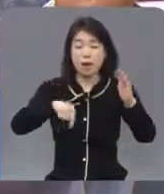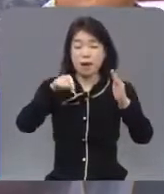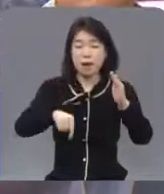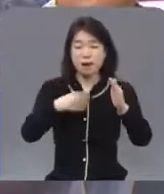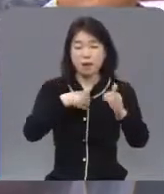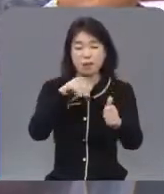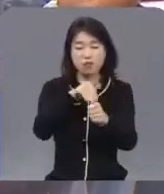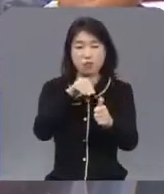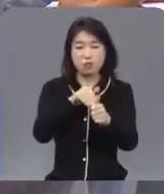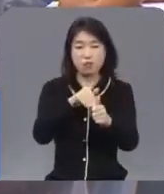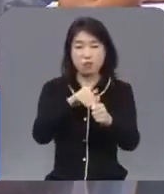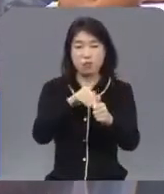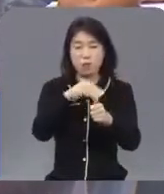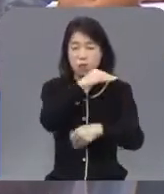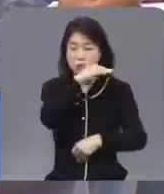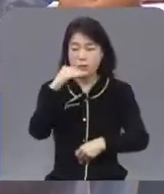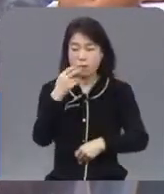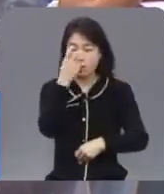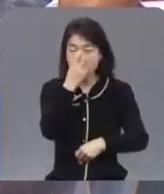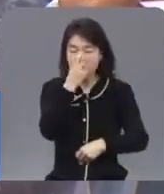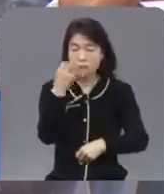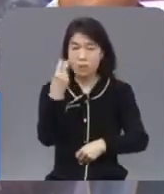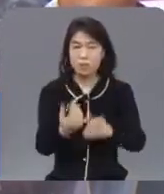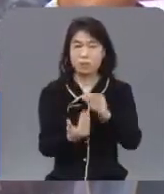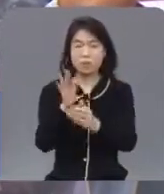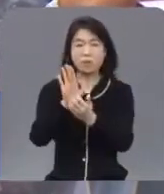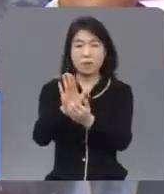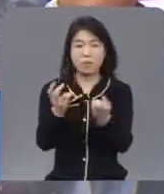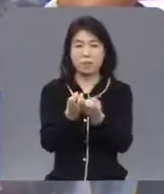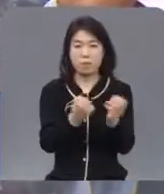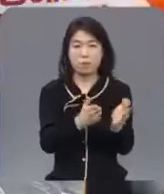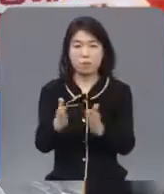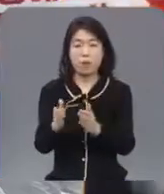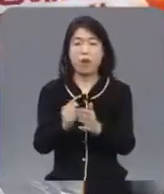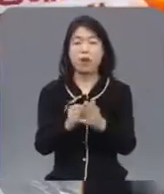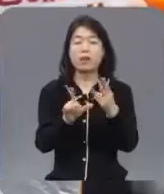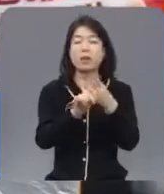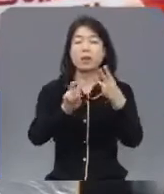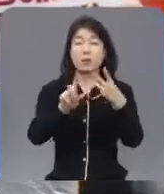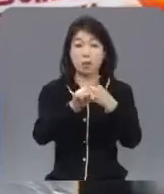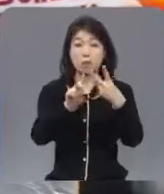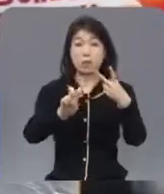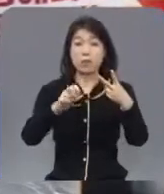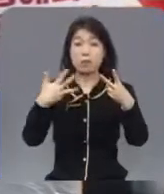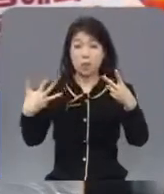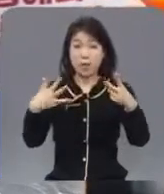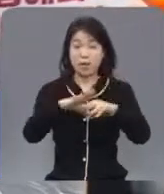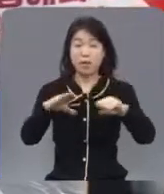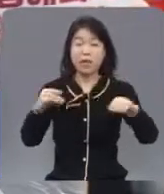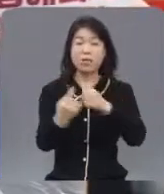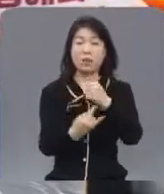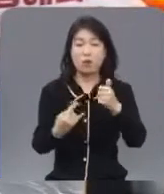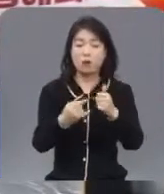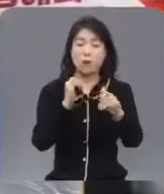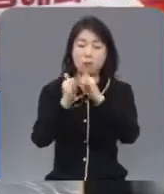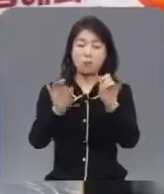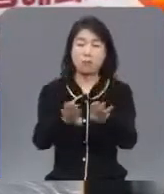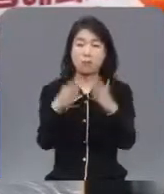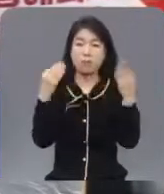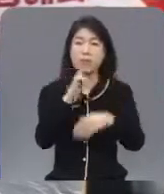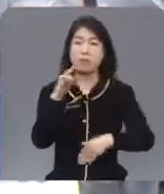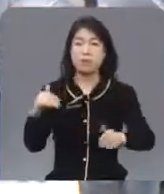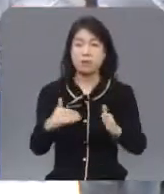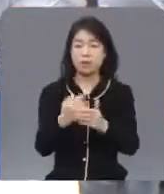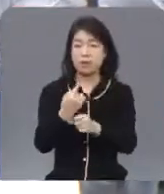조사와 재발방지책 마련을 요구하며 오는 28일 대책이 초반 기자회견을 연다고 밝혔습니다